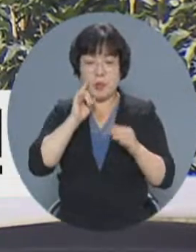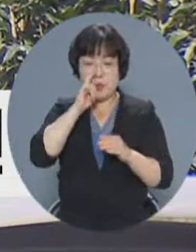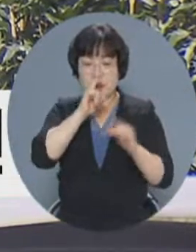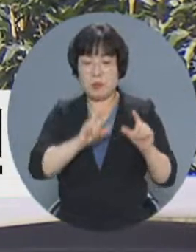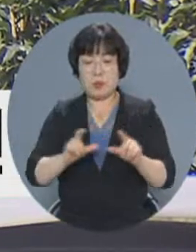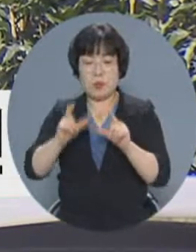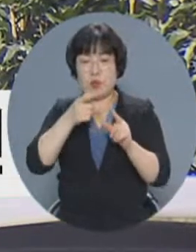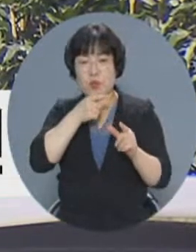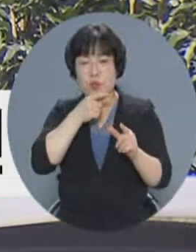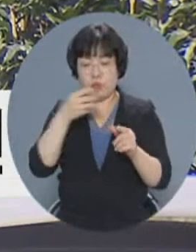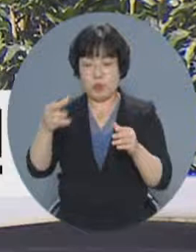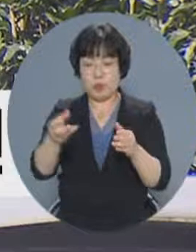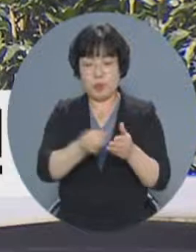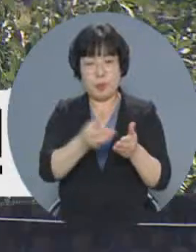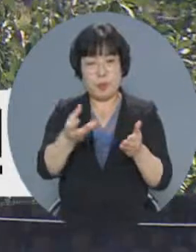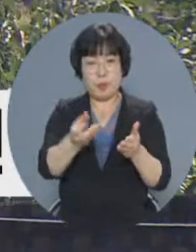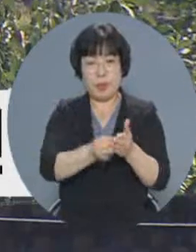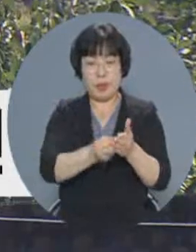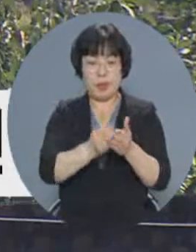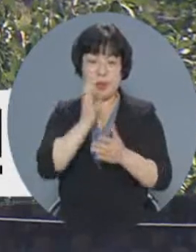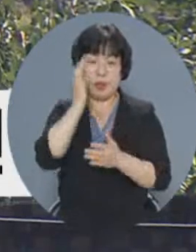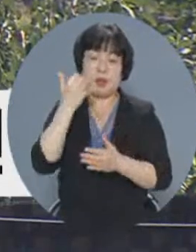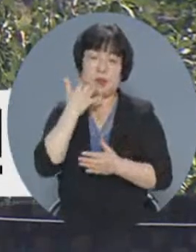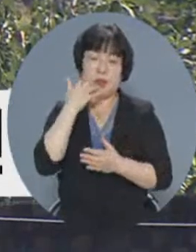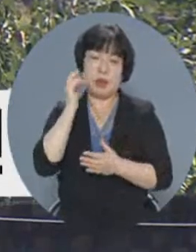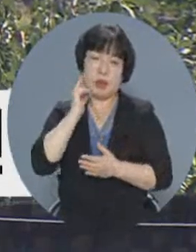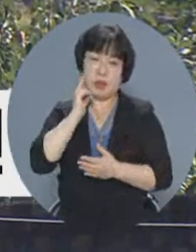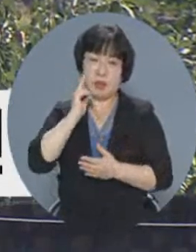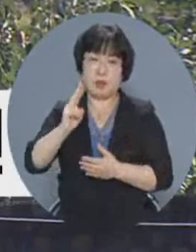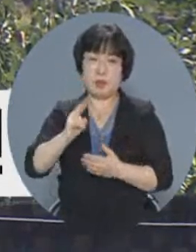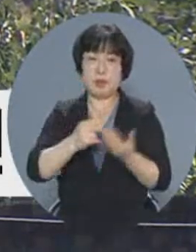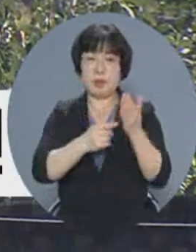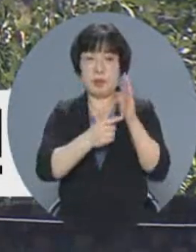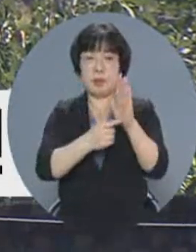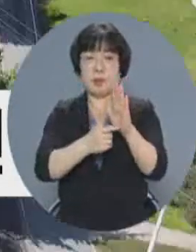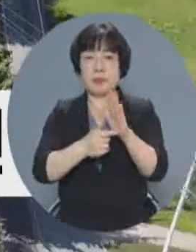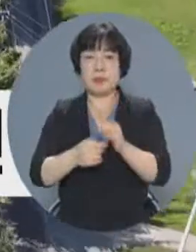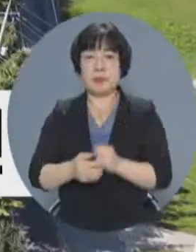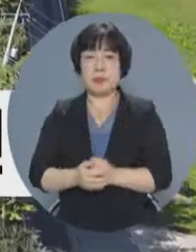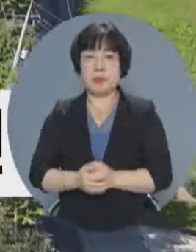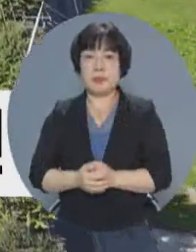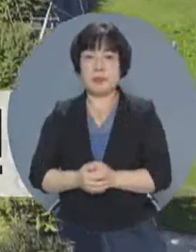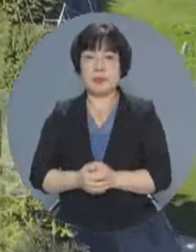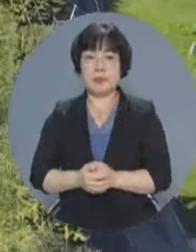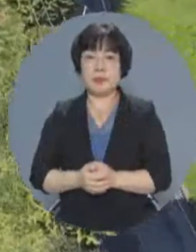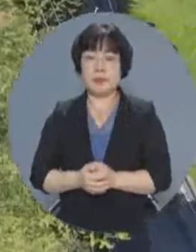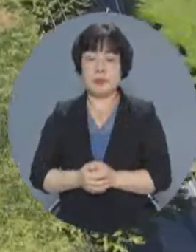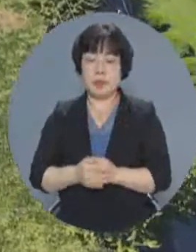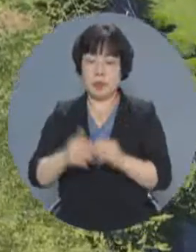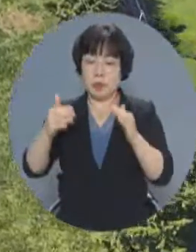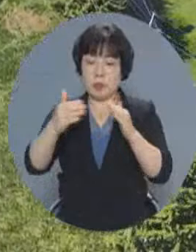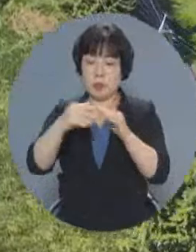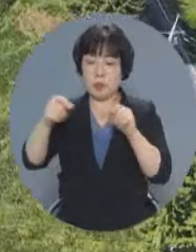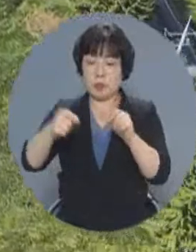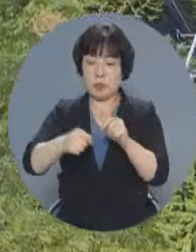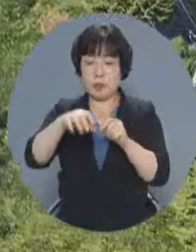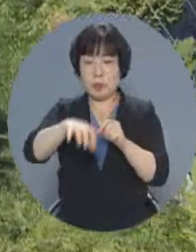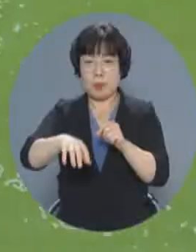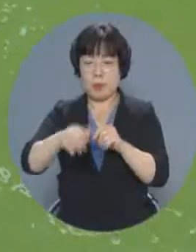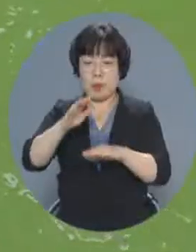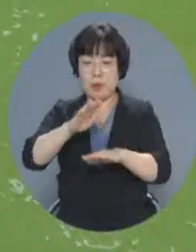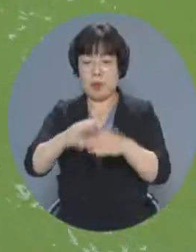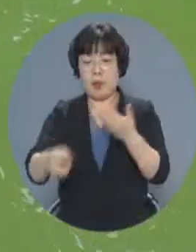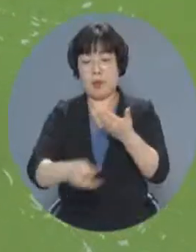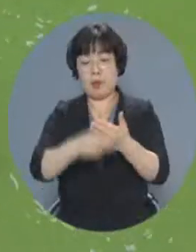생활오패수 때문에 녹조 현상이 갈수록 심화하고 있다는 겁니다. 또한 수어댐 수역 주변에서의